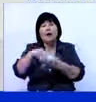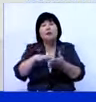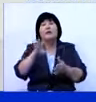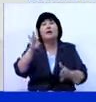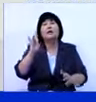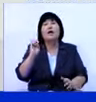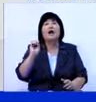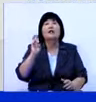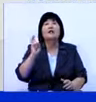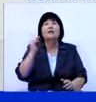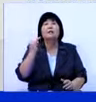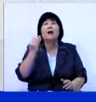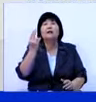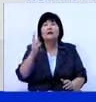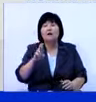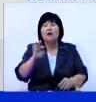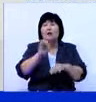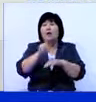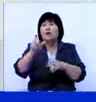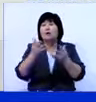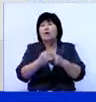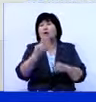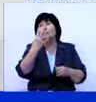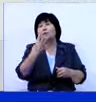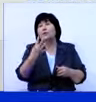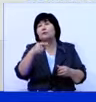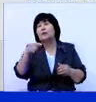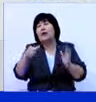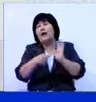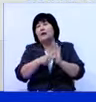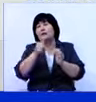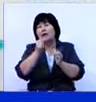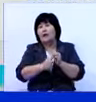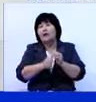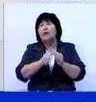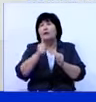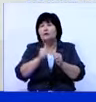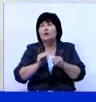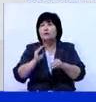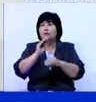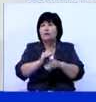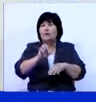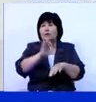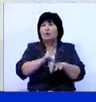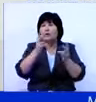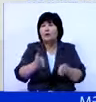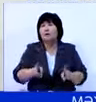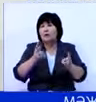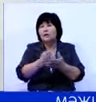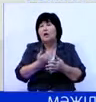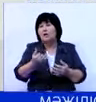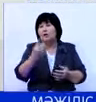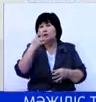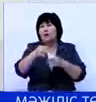реанимация бөліміндегі науқастар саны 4-6 арасында күнделікті толығып отыр. Өткен тәулікте 2